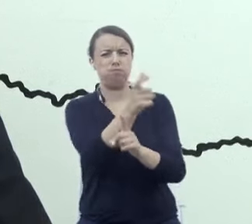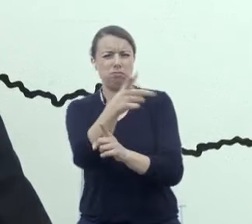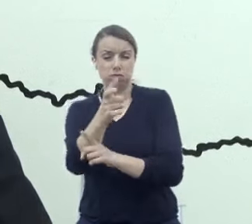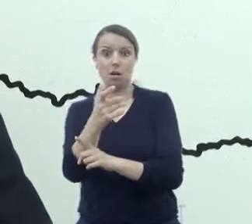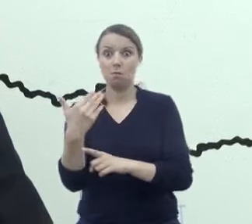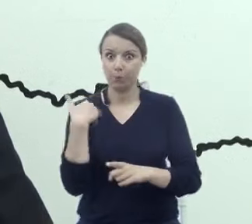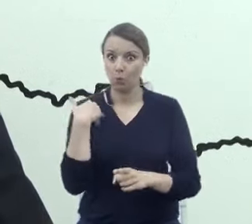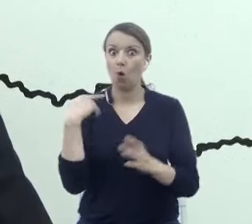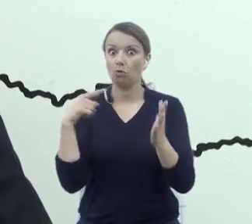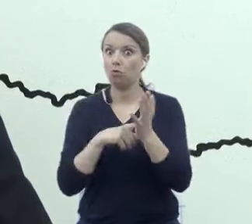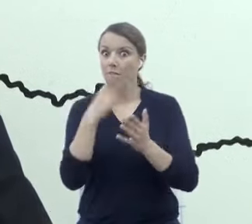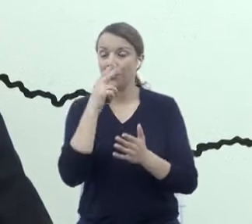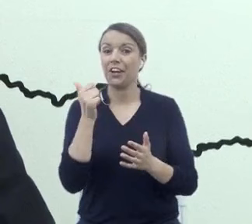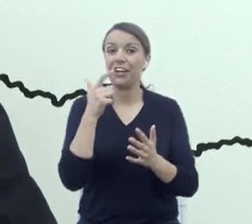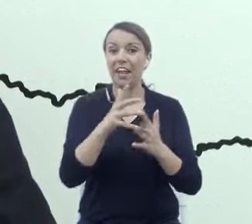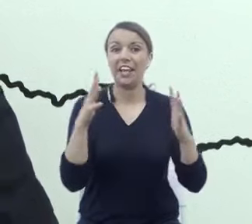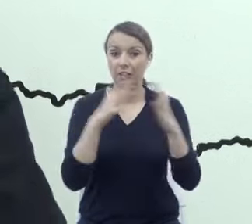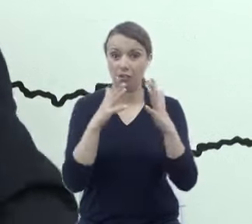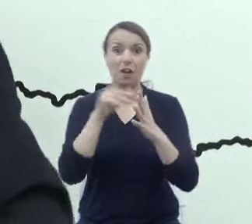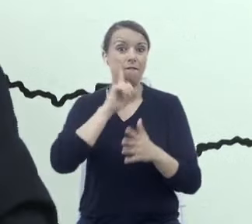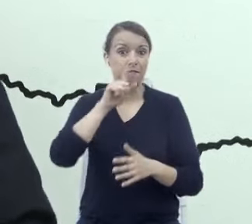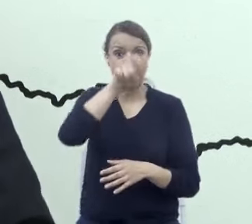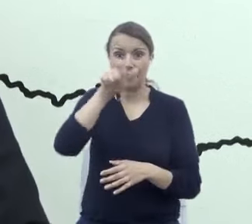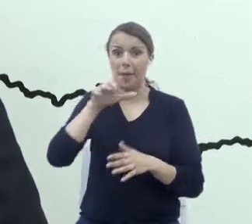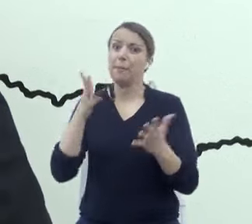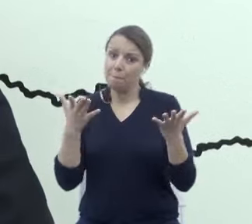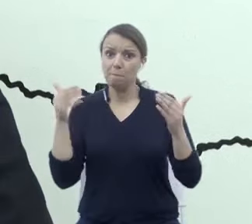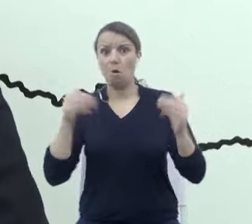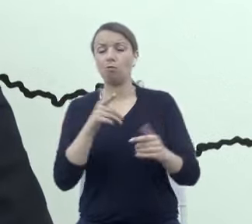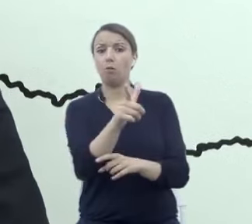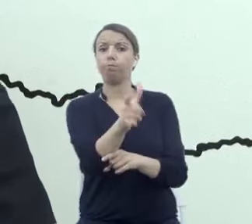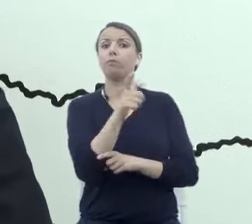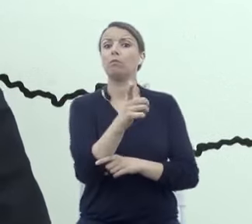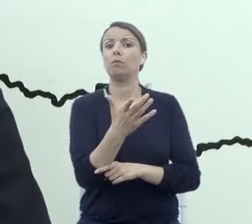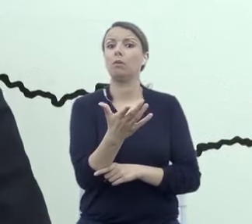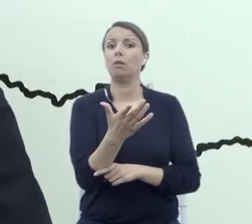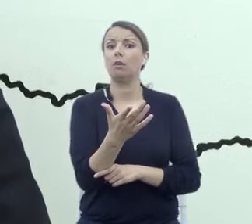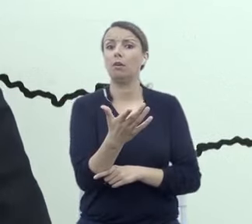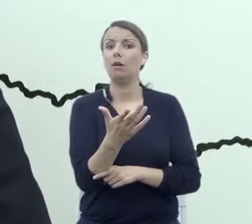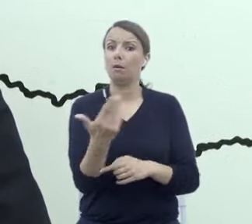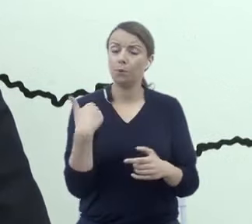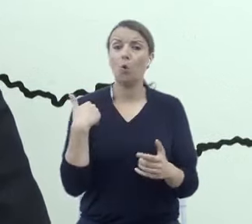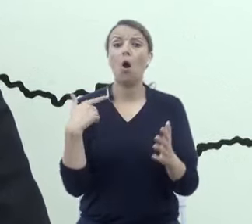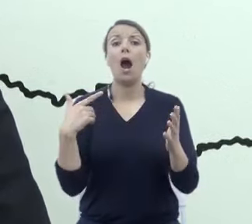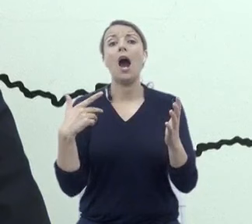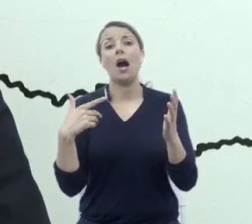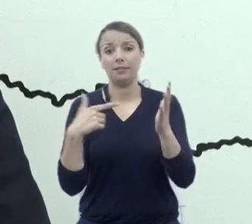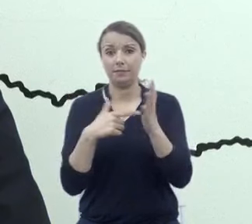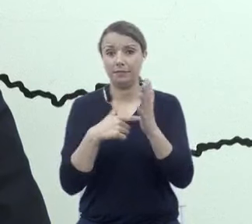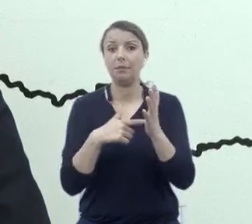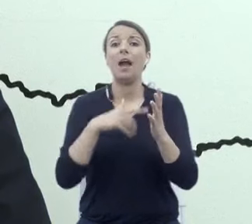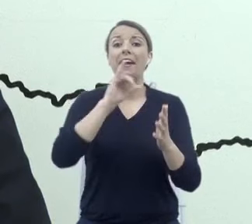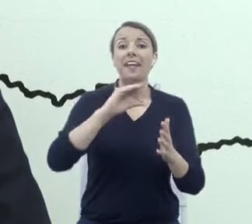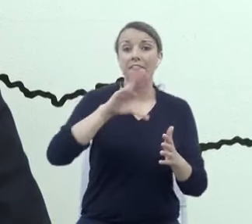kilkudziesięciu mężczyzn zastrzelono. A bronią palną wówczas w 1941 roku w